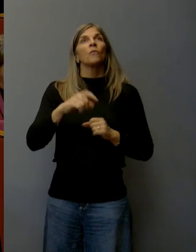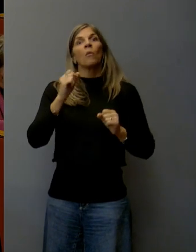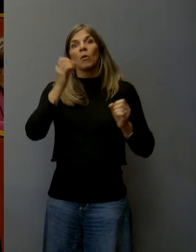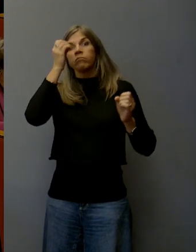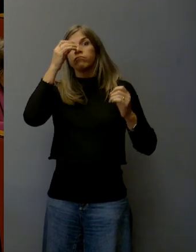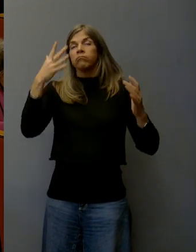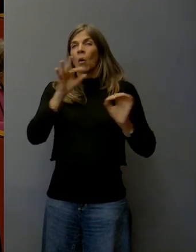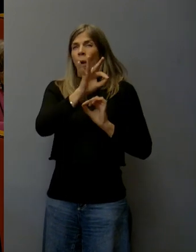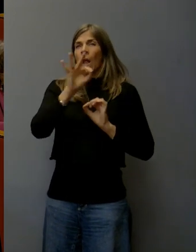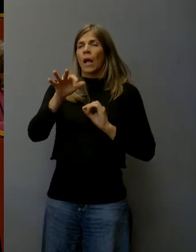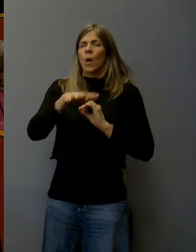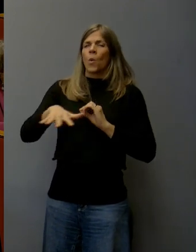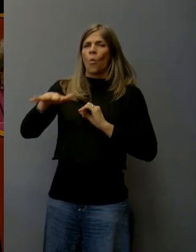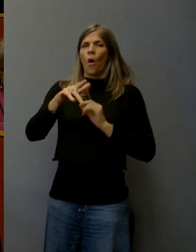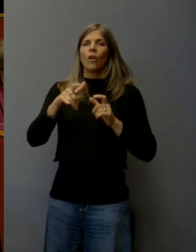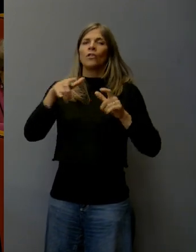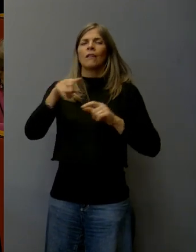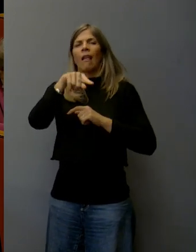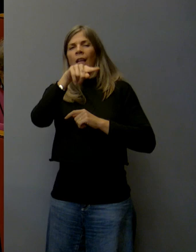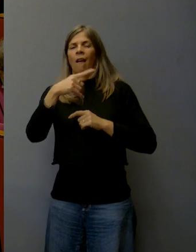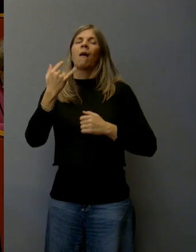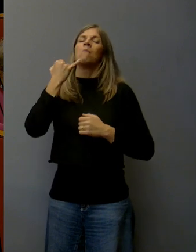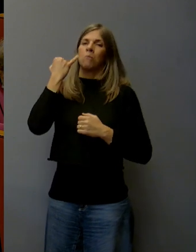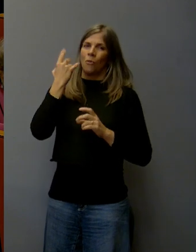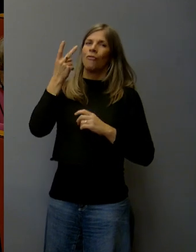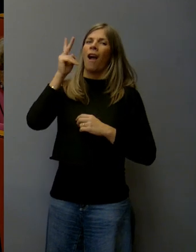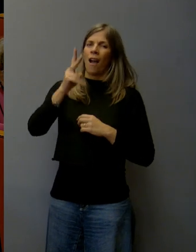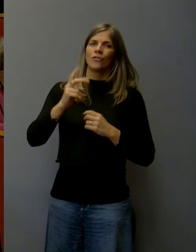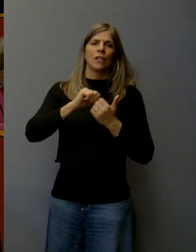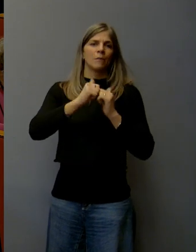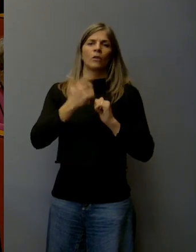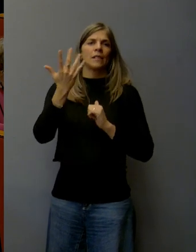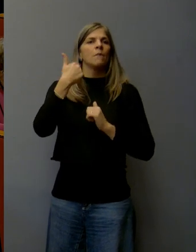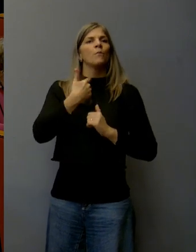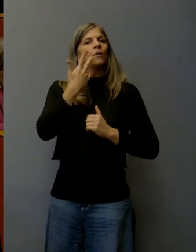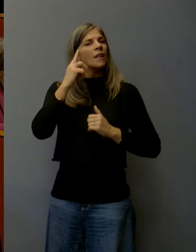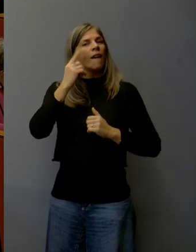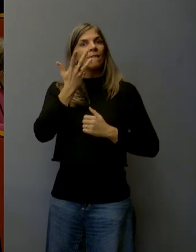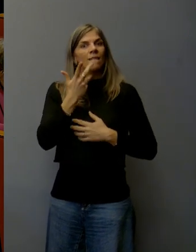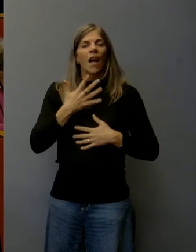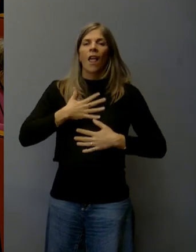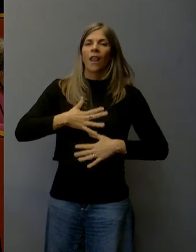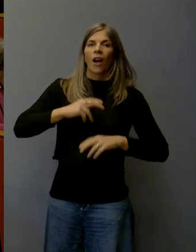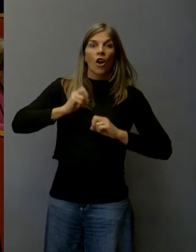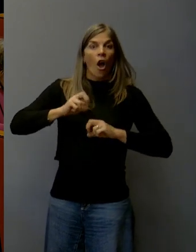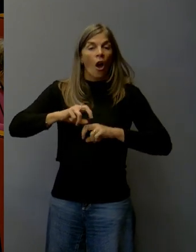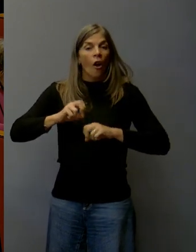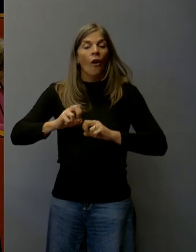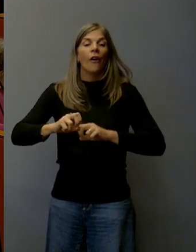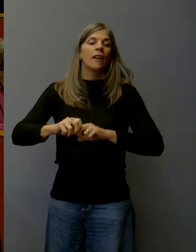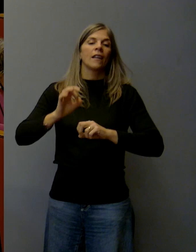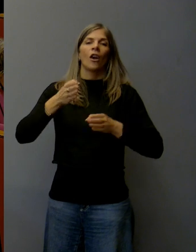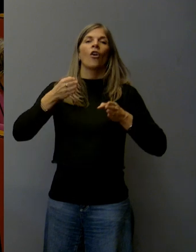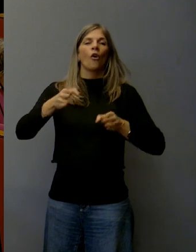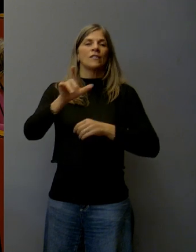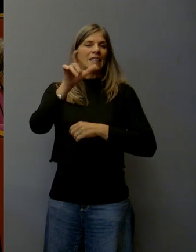della nostra città dove è più facile praticare sport perché se uno vuole andare a correre o correre in